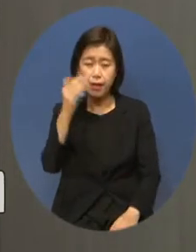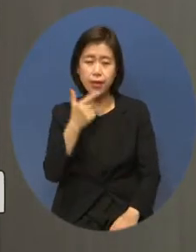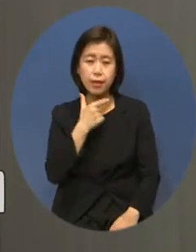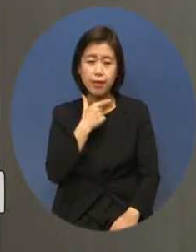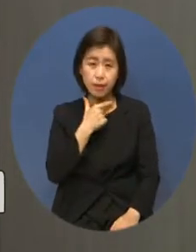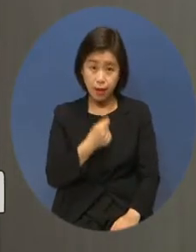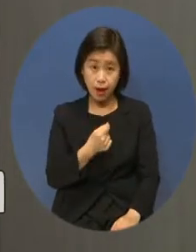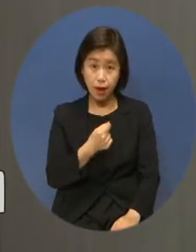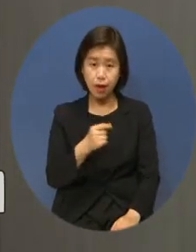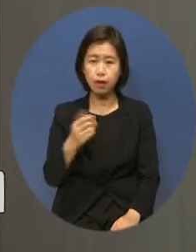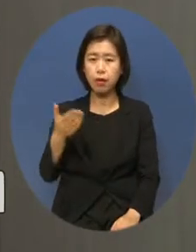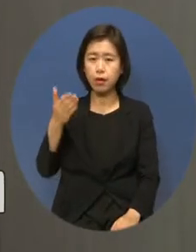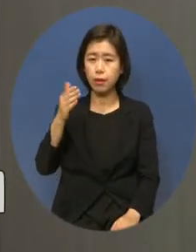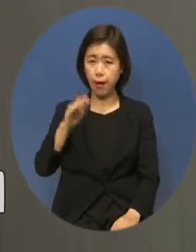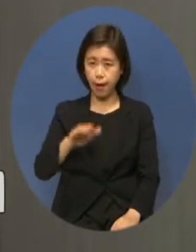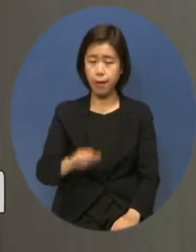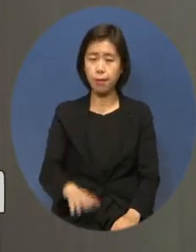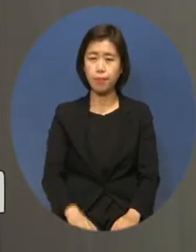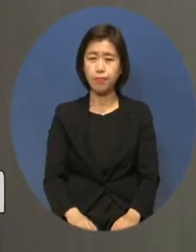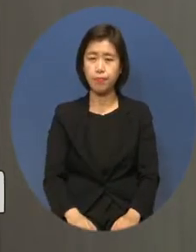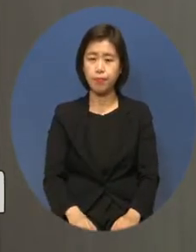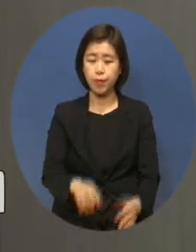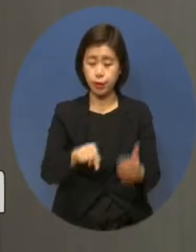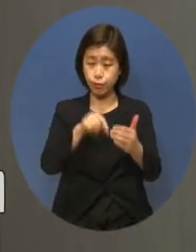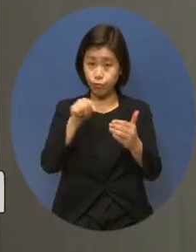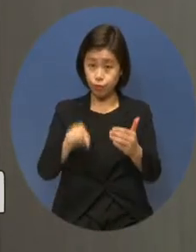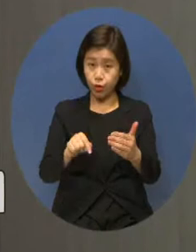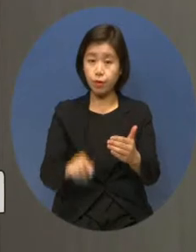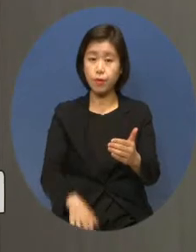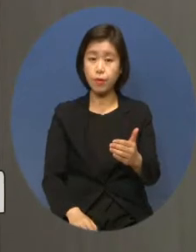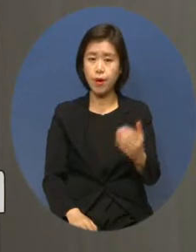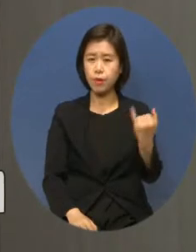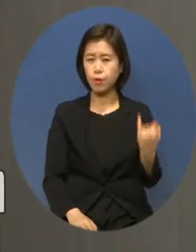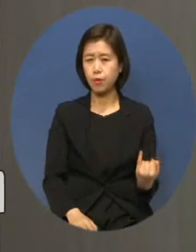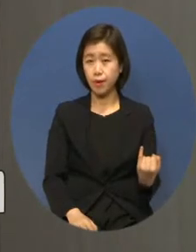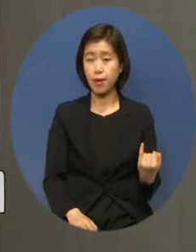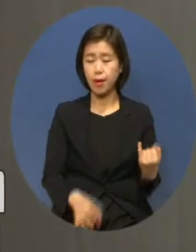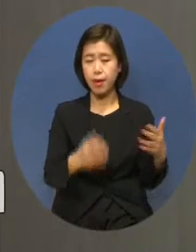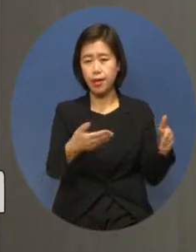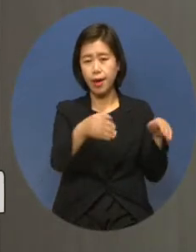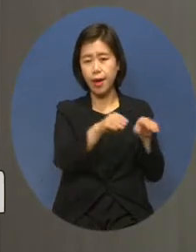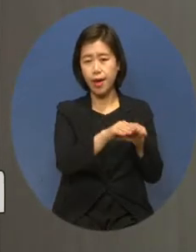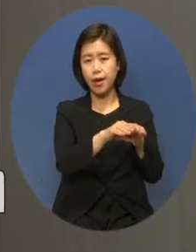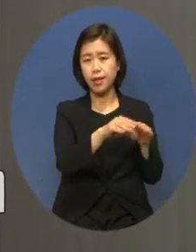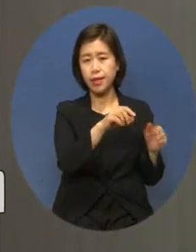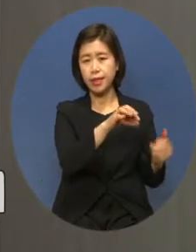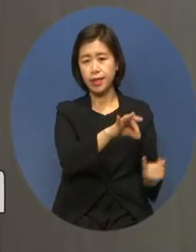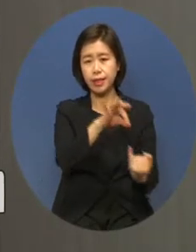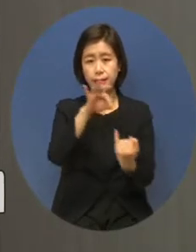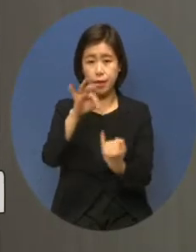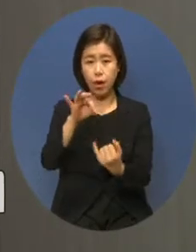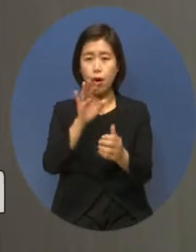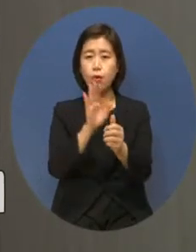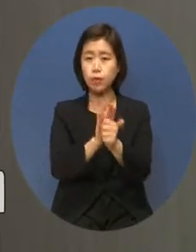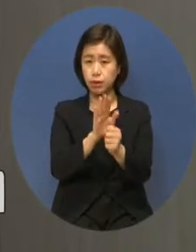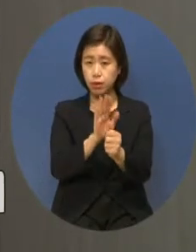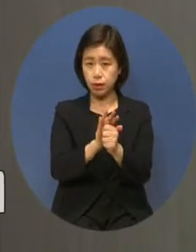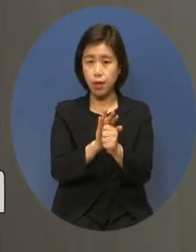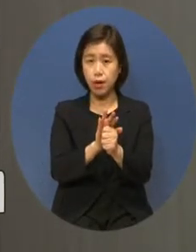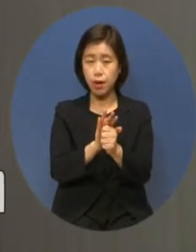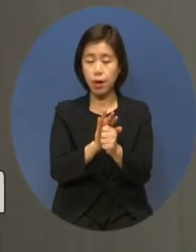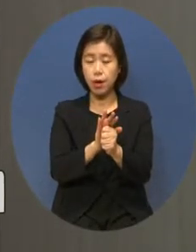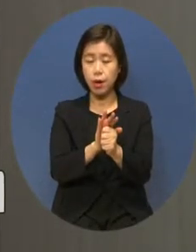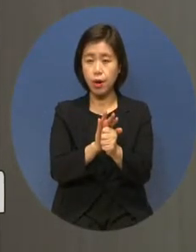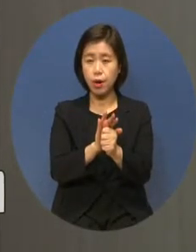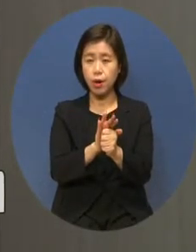생각하지만 아무래도 이 동생의 탈시설을 이제 지원하고 함께 살아가는 경험이 저라고